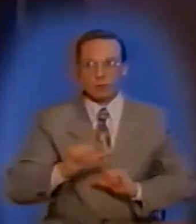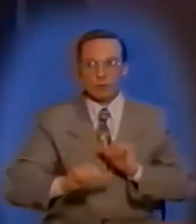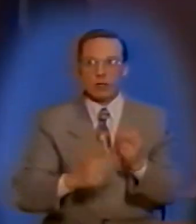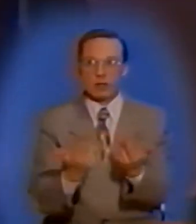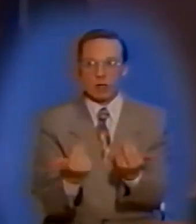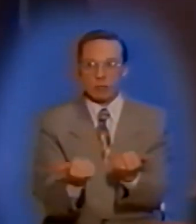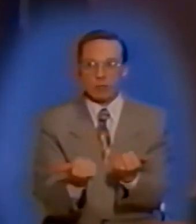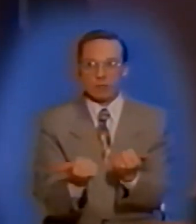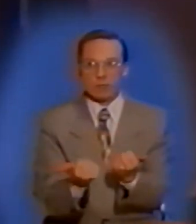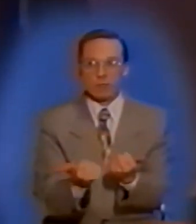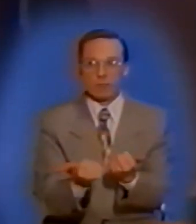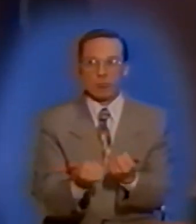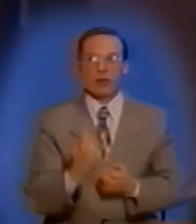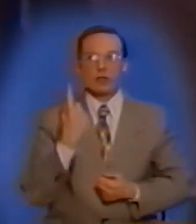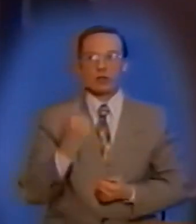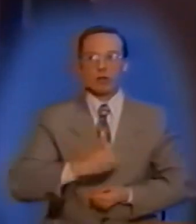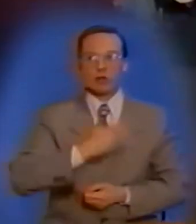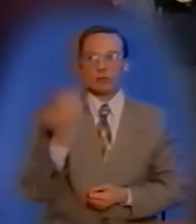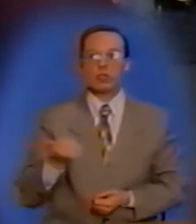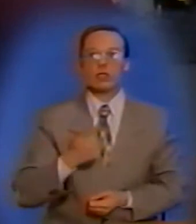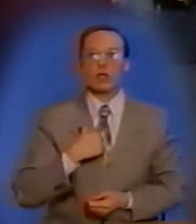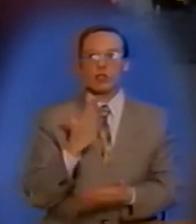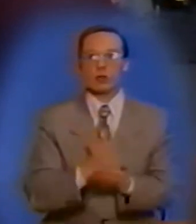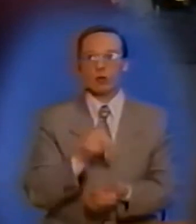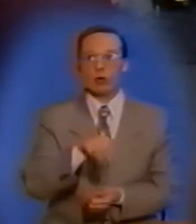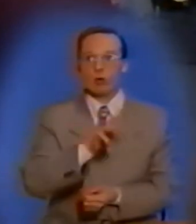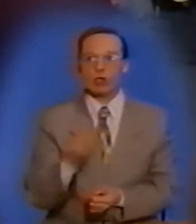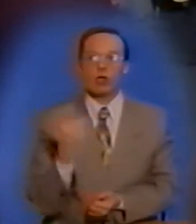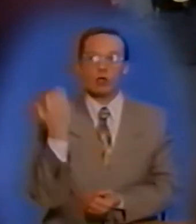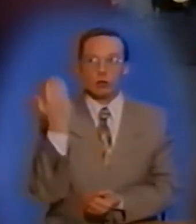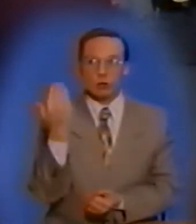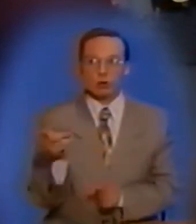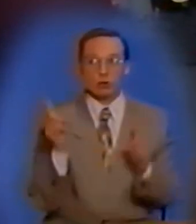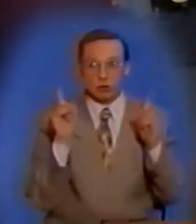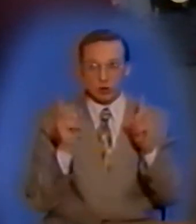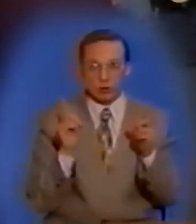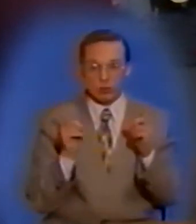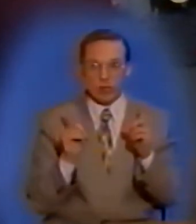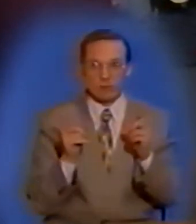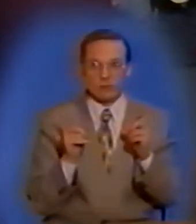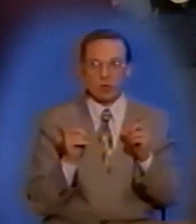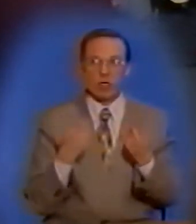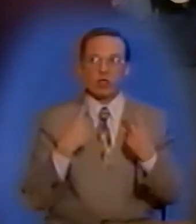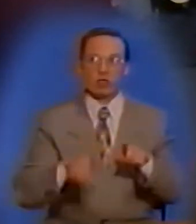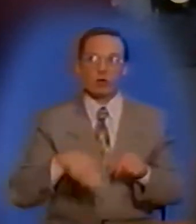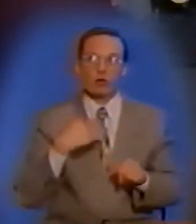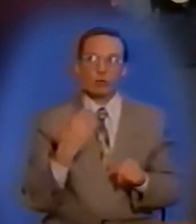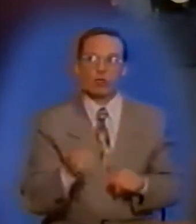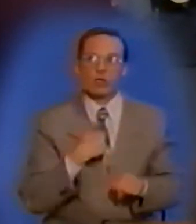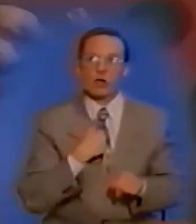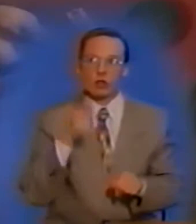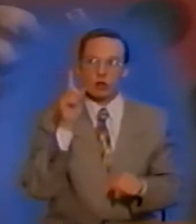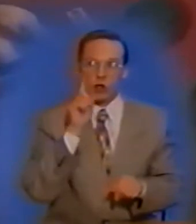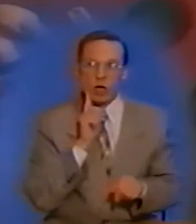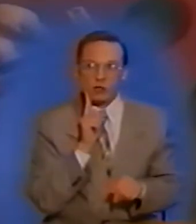Taip? Ir iš vienos pusės aš esu už jūsų saugumą. Iš kitos pusės aš